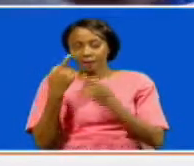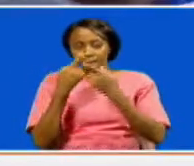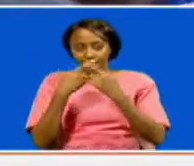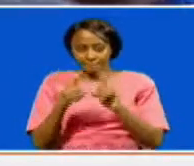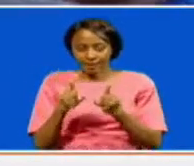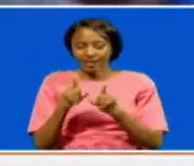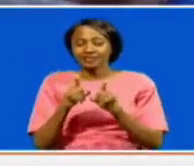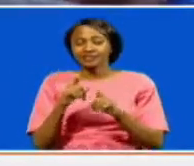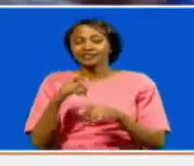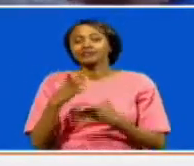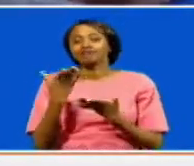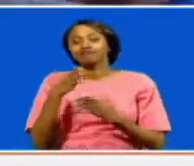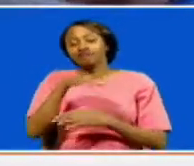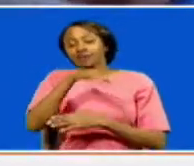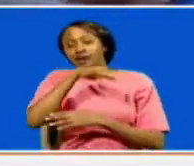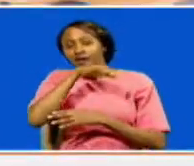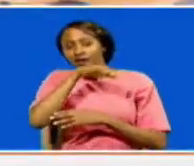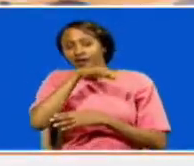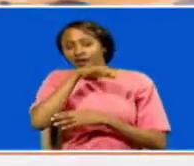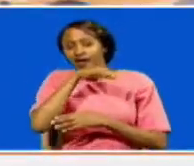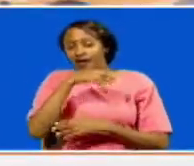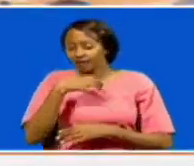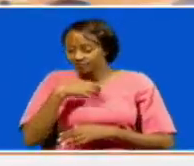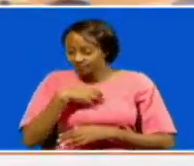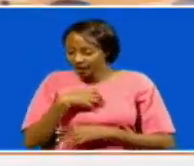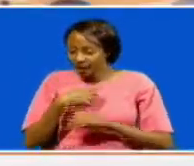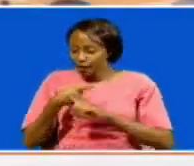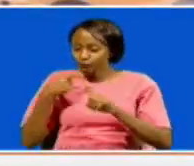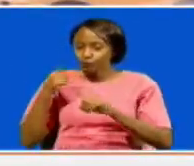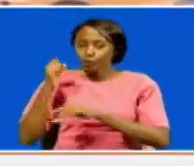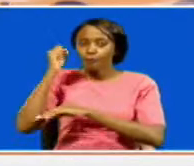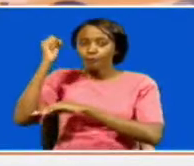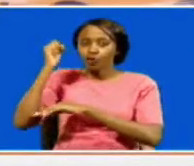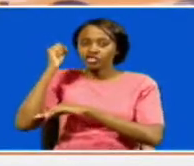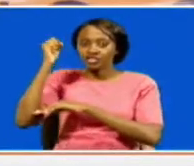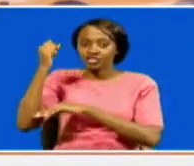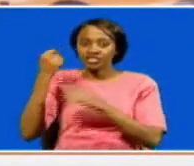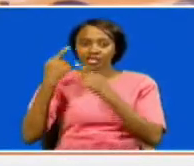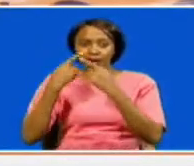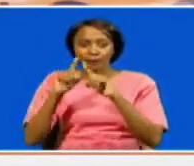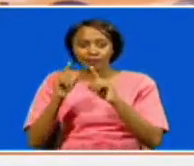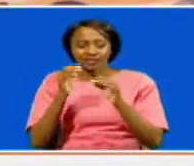anafaa kustaafu sasa kutoka kwenye siasa. When somebody gets to 60,